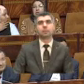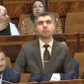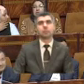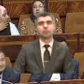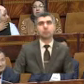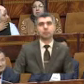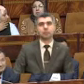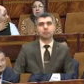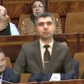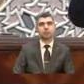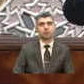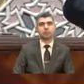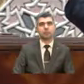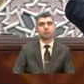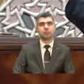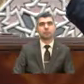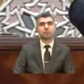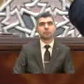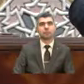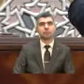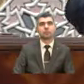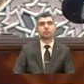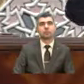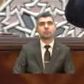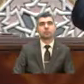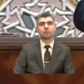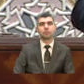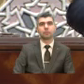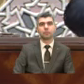شكرا. مبرمج راه مبرمج في الجدول الأعمال.